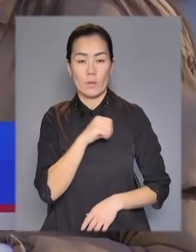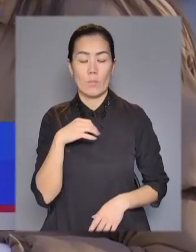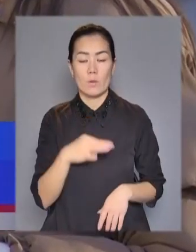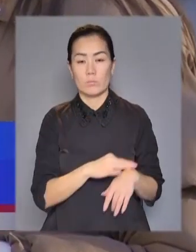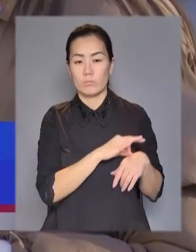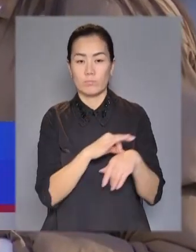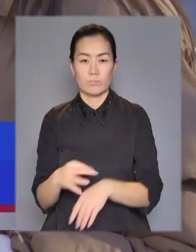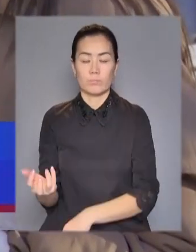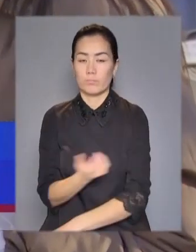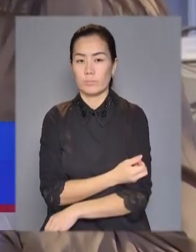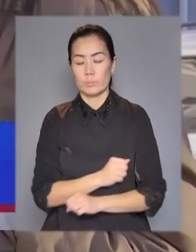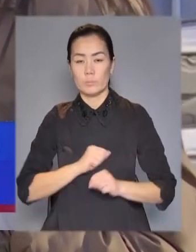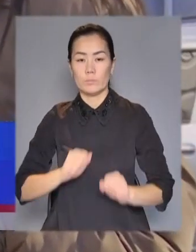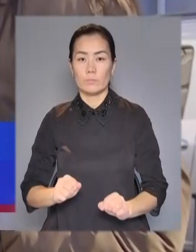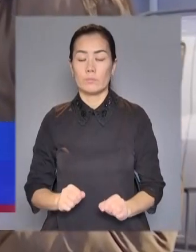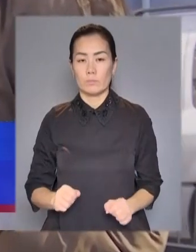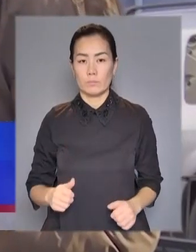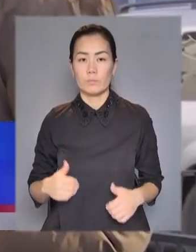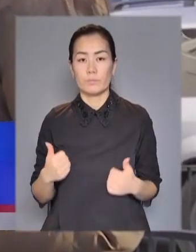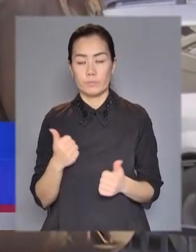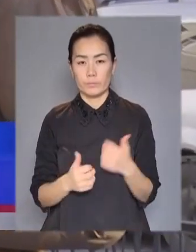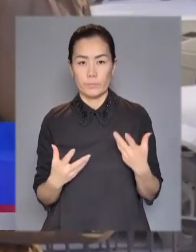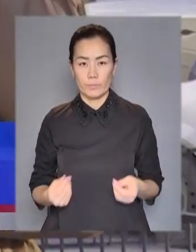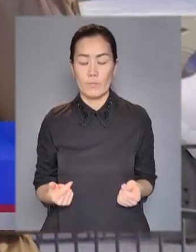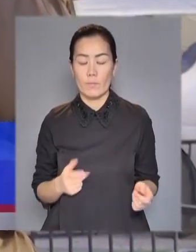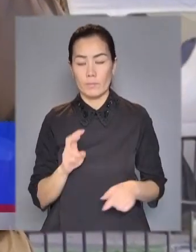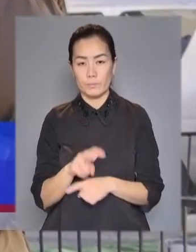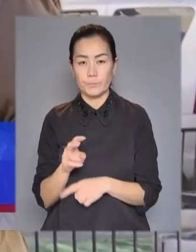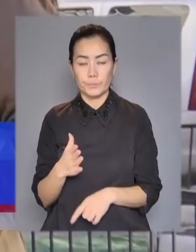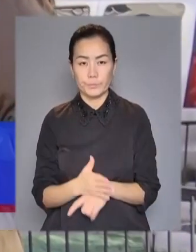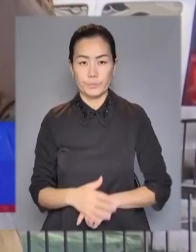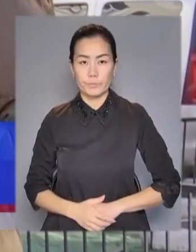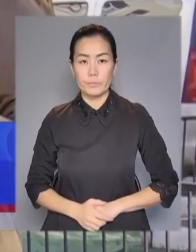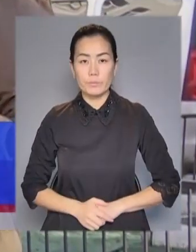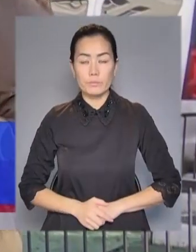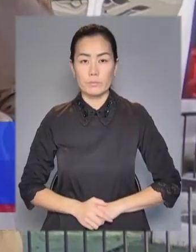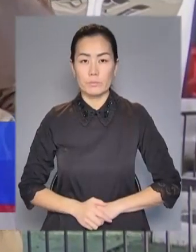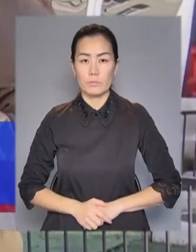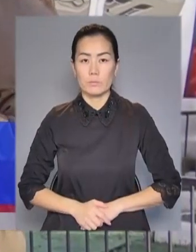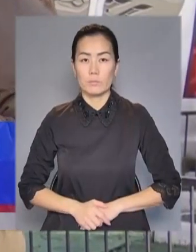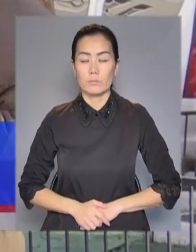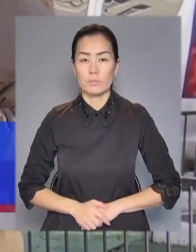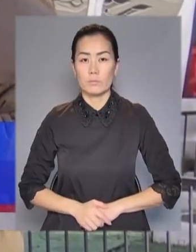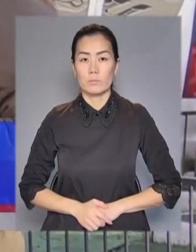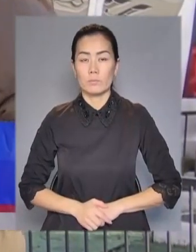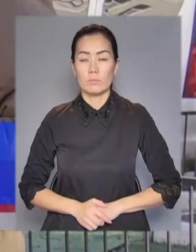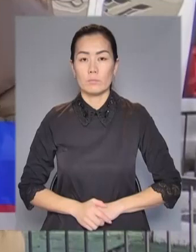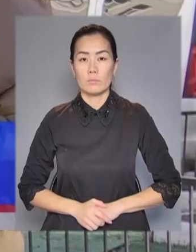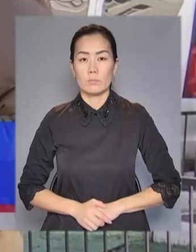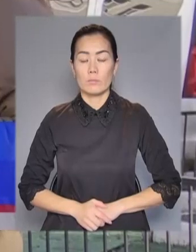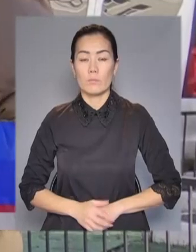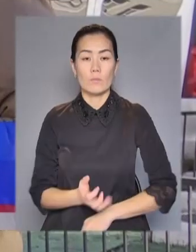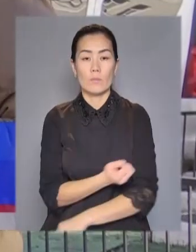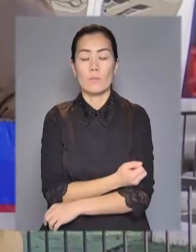рұқсатымен жалпы екпемен қамтуға күнделікті әкеліп отыр. Ал жалпы кімдерге алуға болмайды